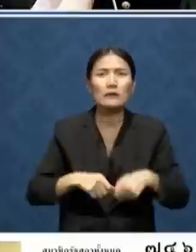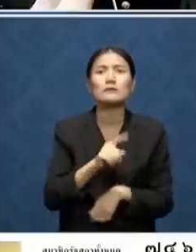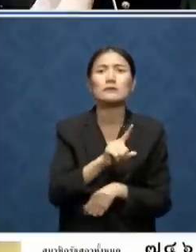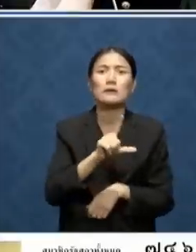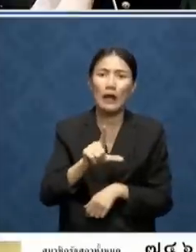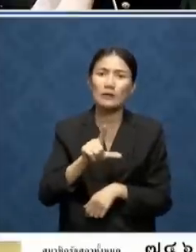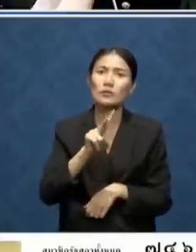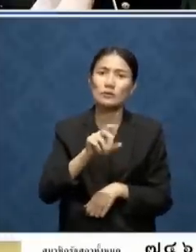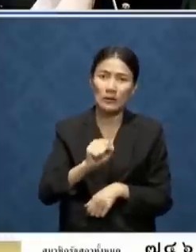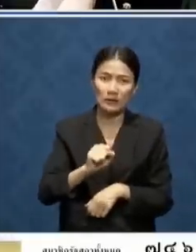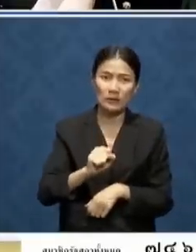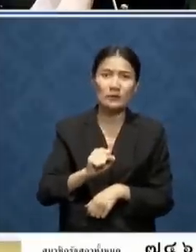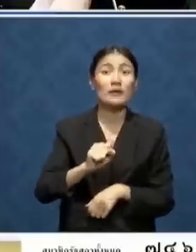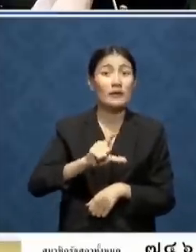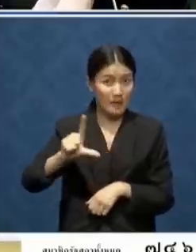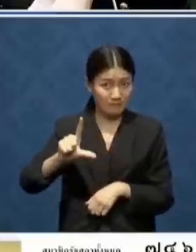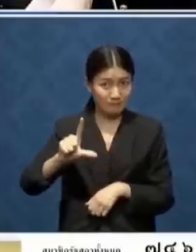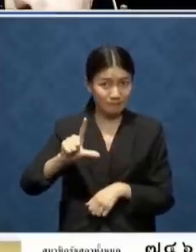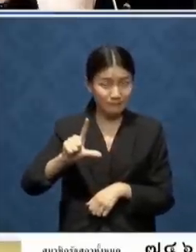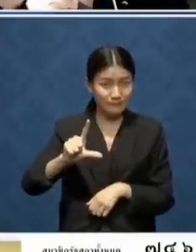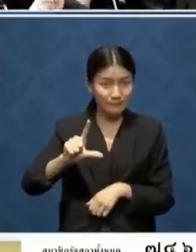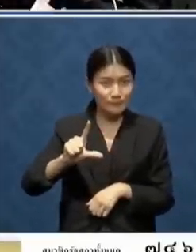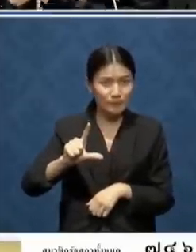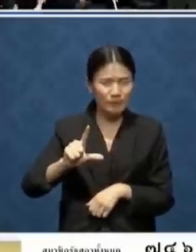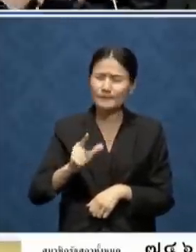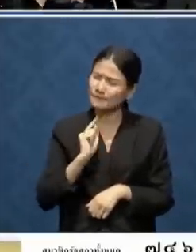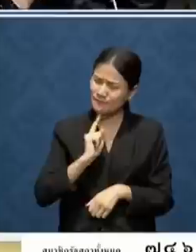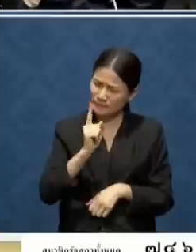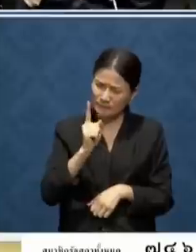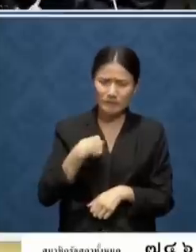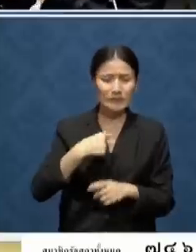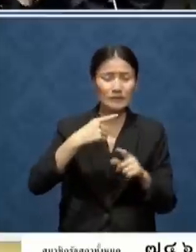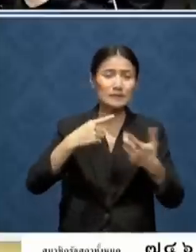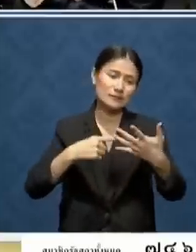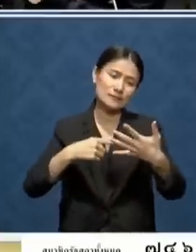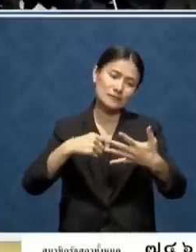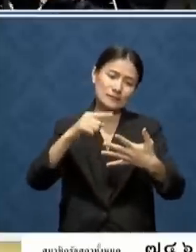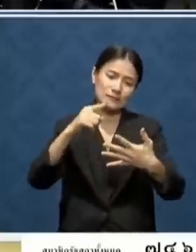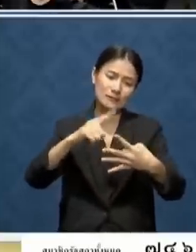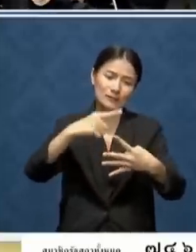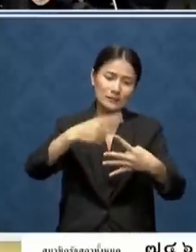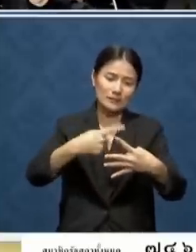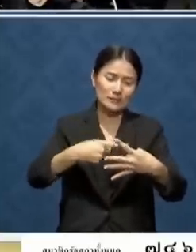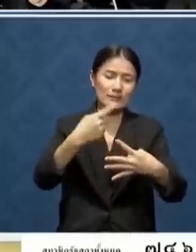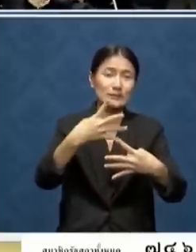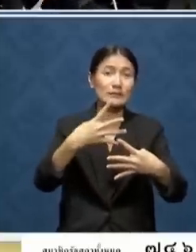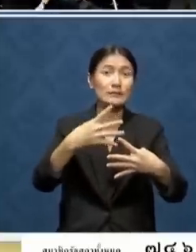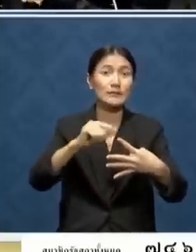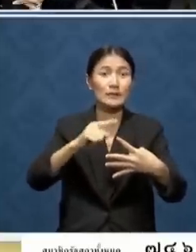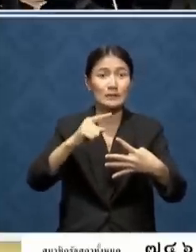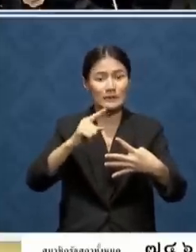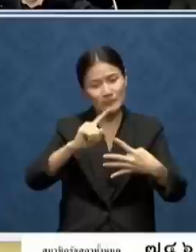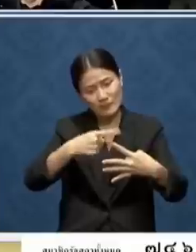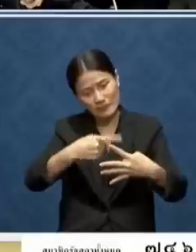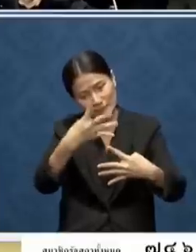ล้าน 200,000ล้านบาทนะคะซึ่งปกติมันก็ในไตรมาสแรกนะคะหรือว่า 4เดือนแรกก็จะประมาณนี้ค่ะก็จะติดติด